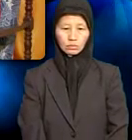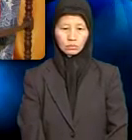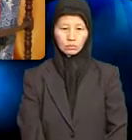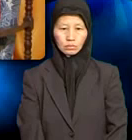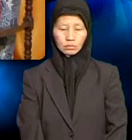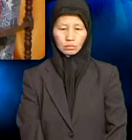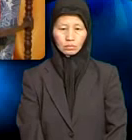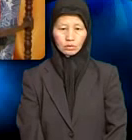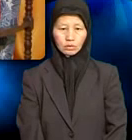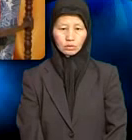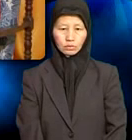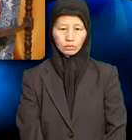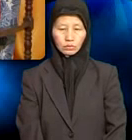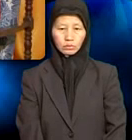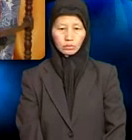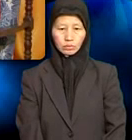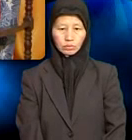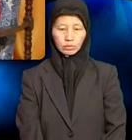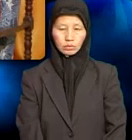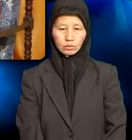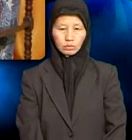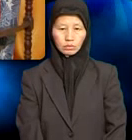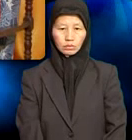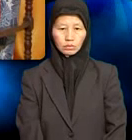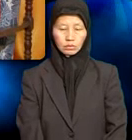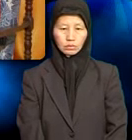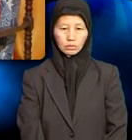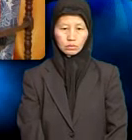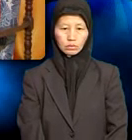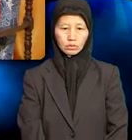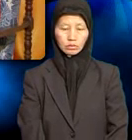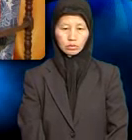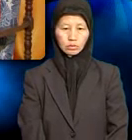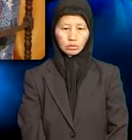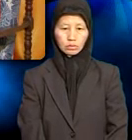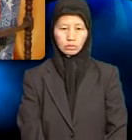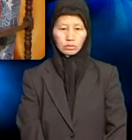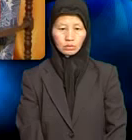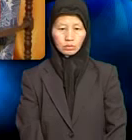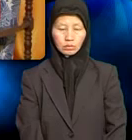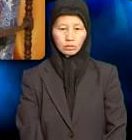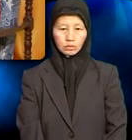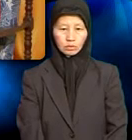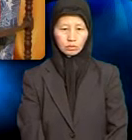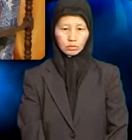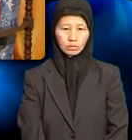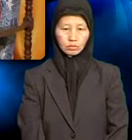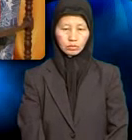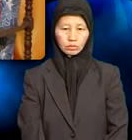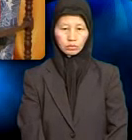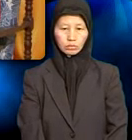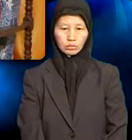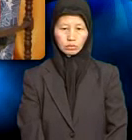At-tahiyyatul mubarakat. Salawatut tayyibatu lillah. Assalamu alayka ayyuhan nabi wa rahmatullahi